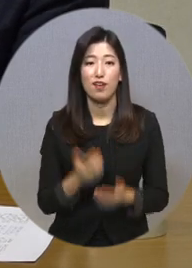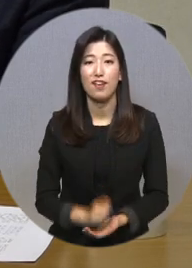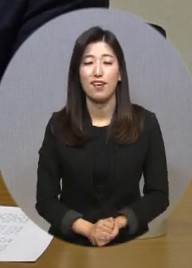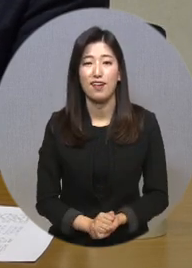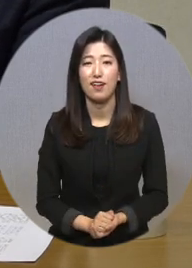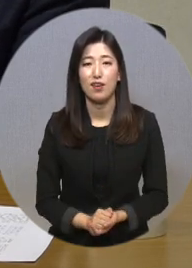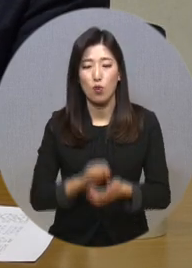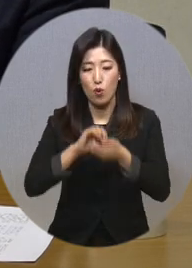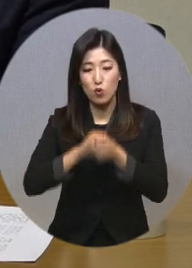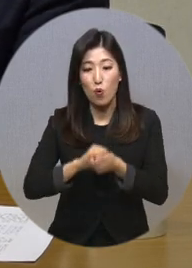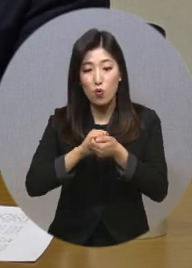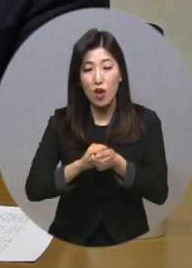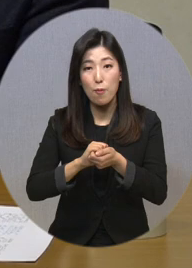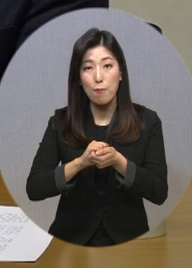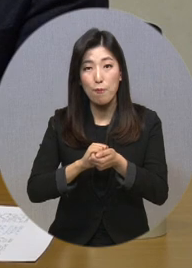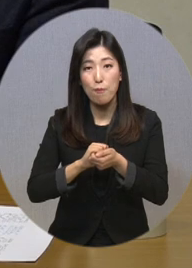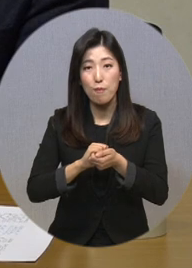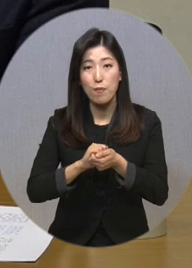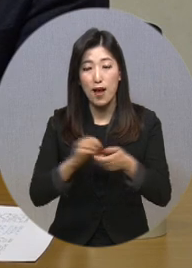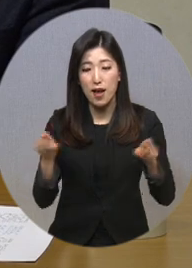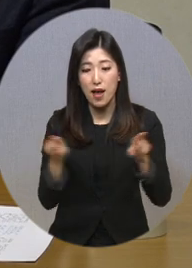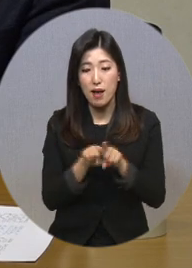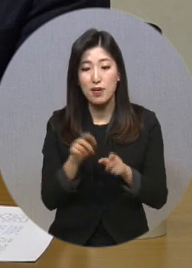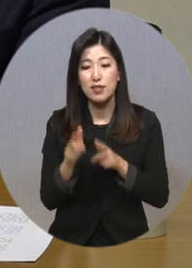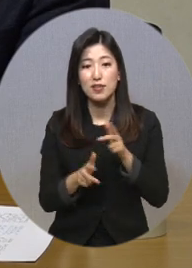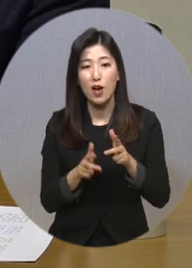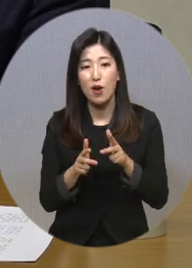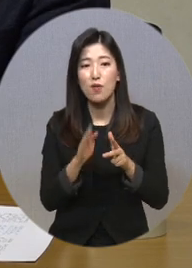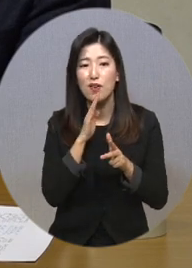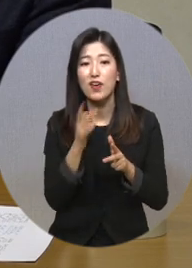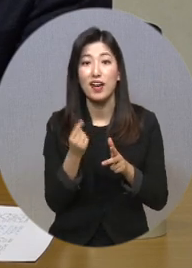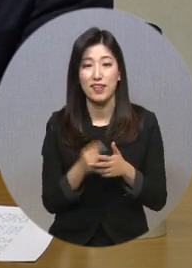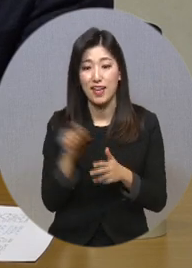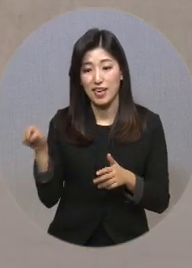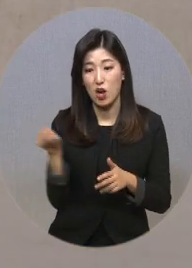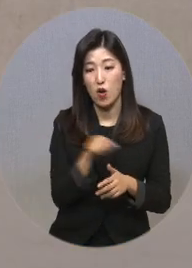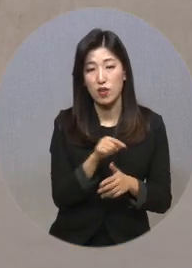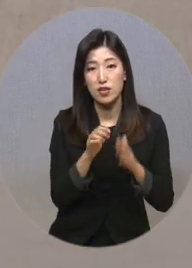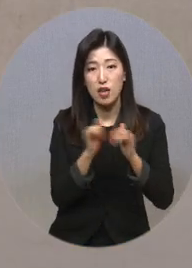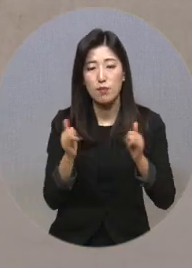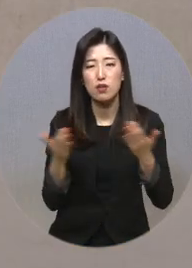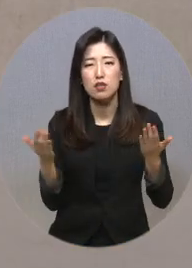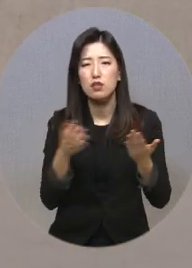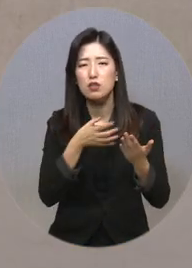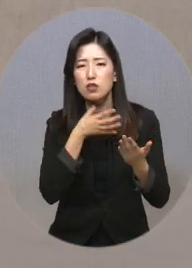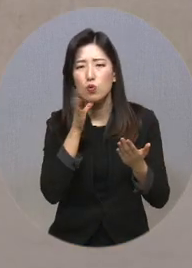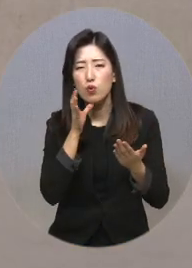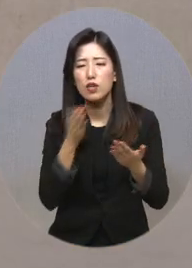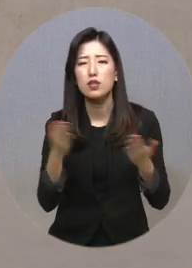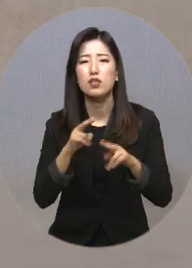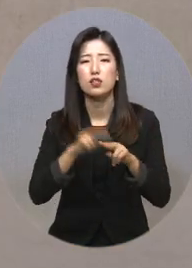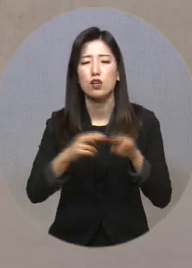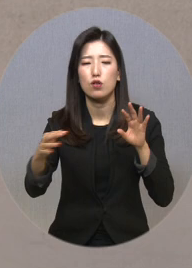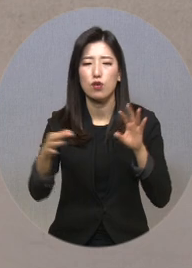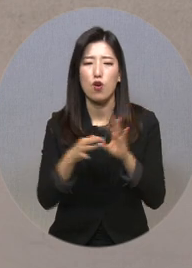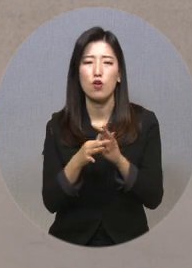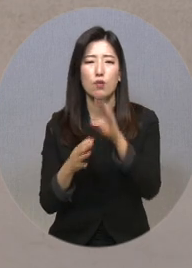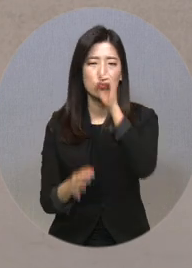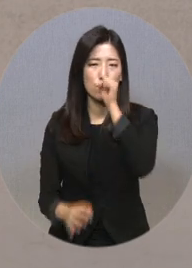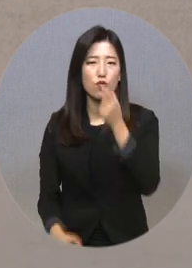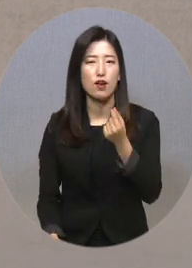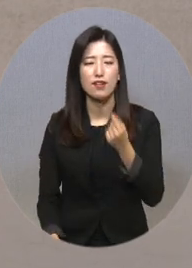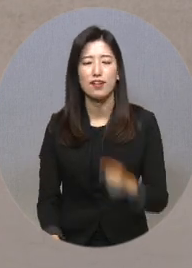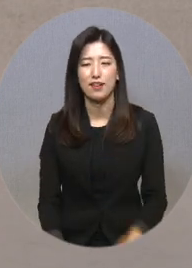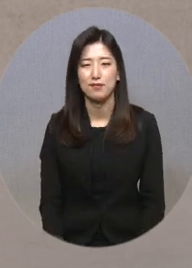할 수 있는 사업이라면은 가능한 사업이 되지 않을까 이렇게 보고 있고 또 이제 장애인